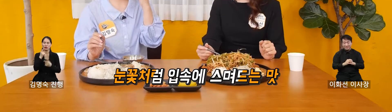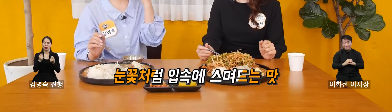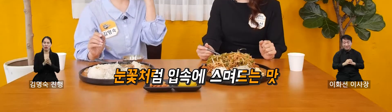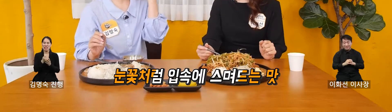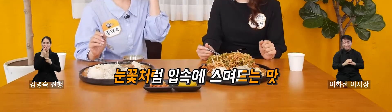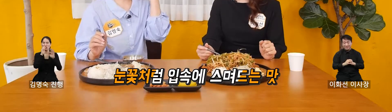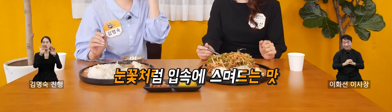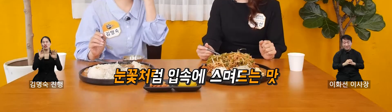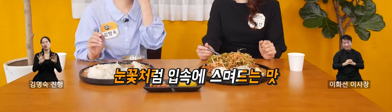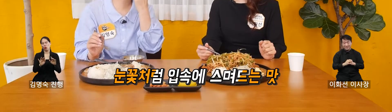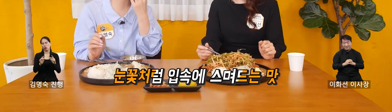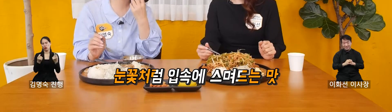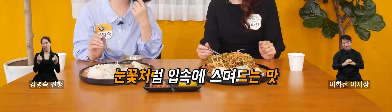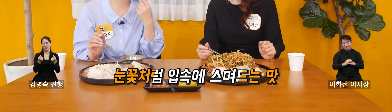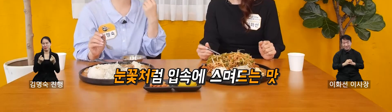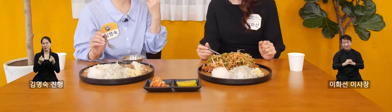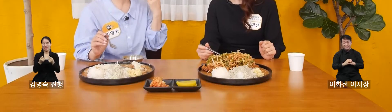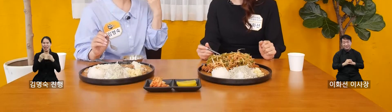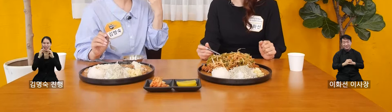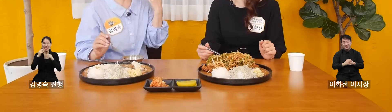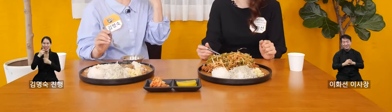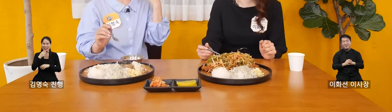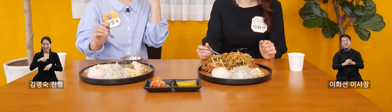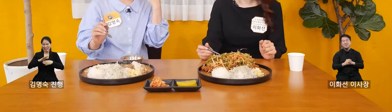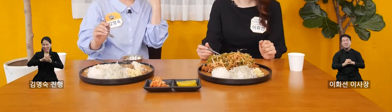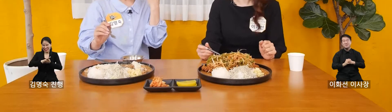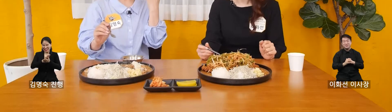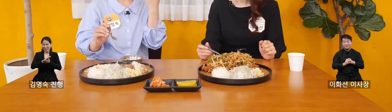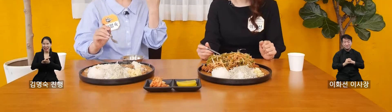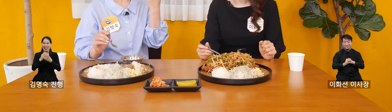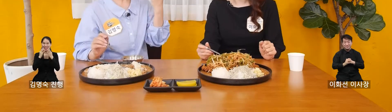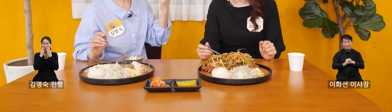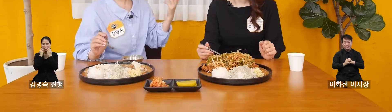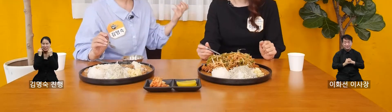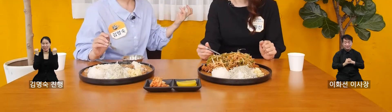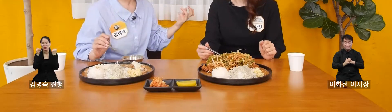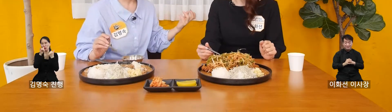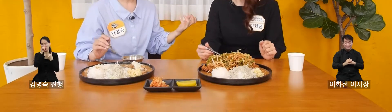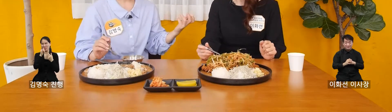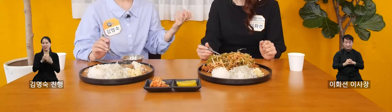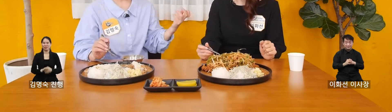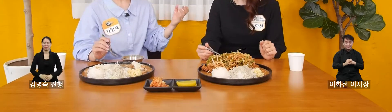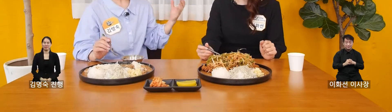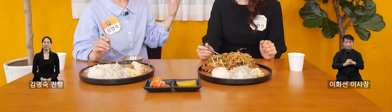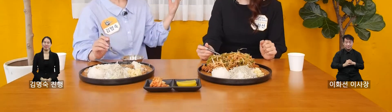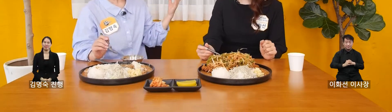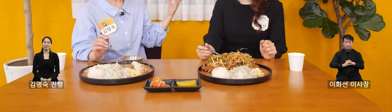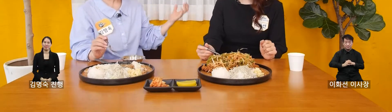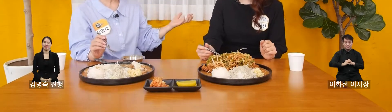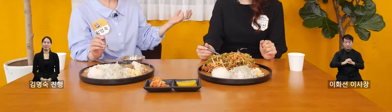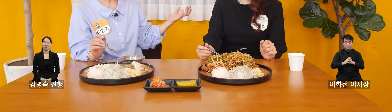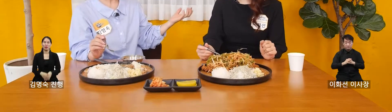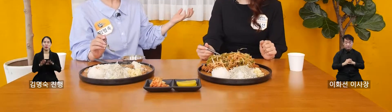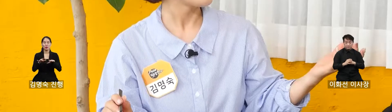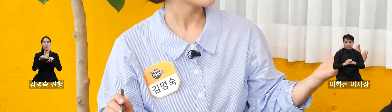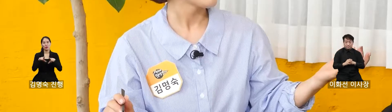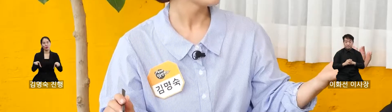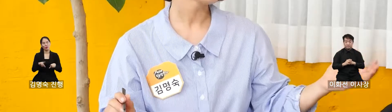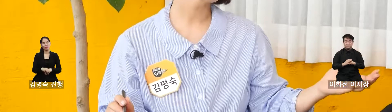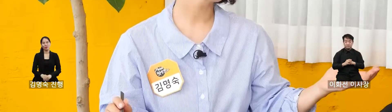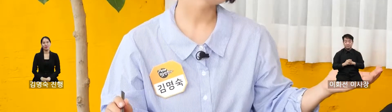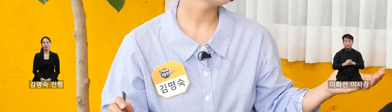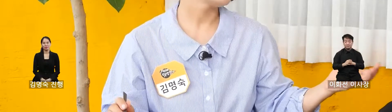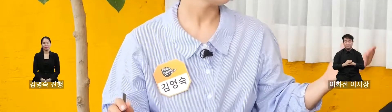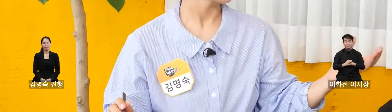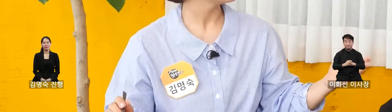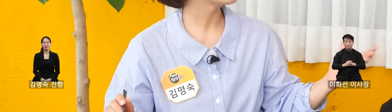이 치즈가 싹 녹아버려요. 근데 오늘 그러니까 보통